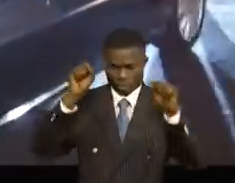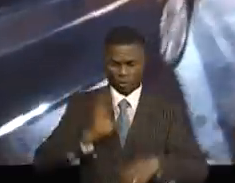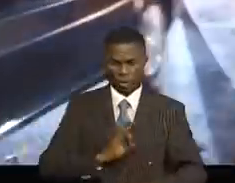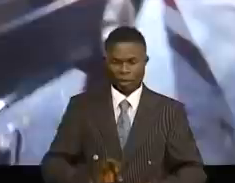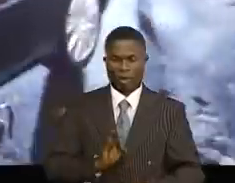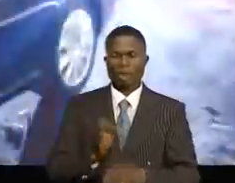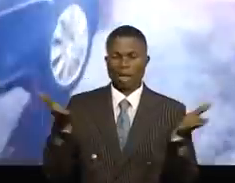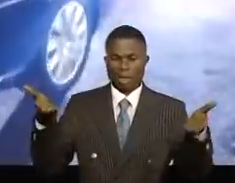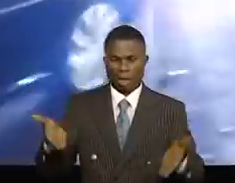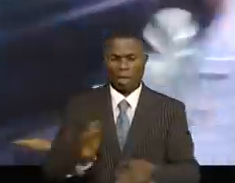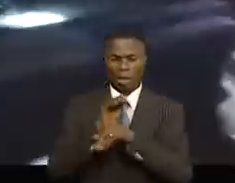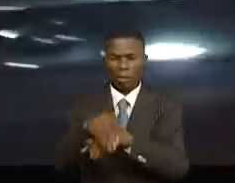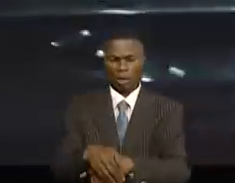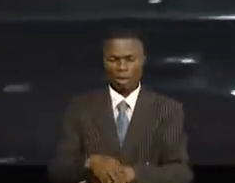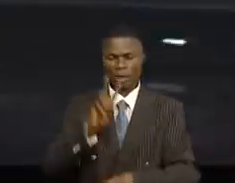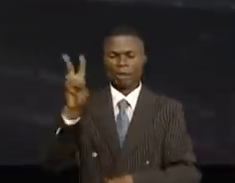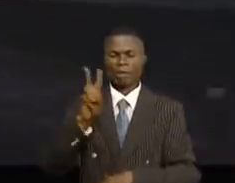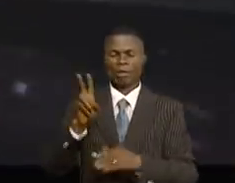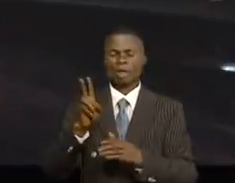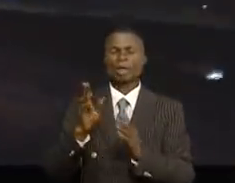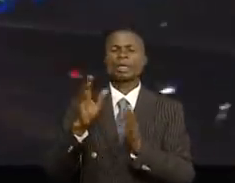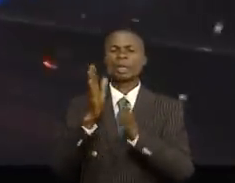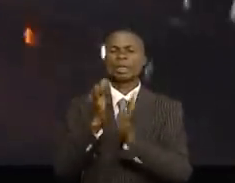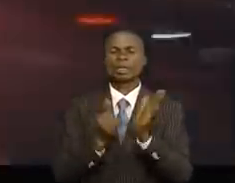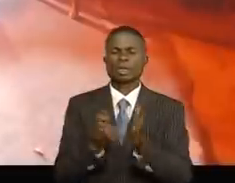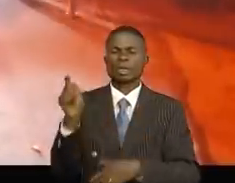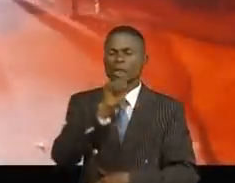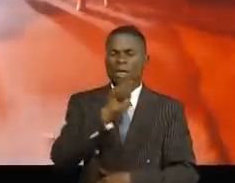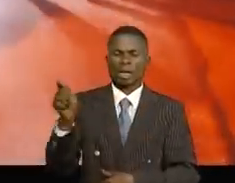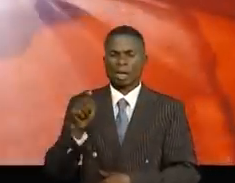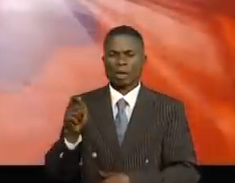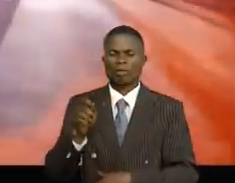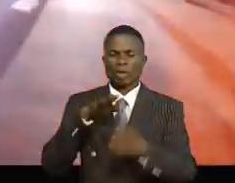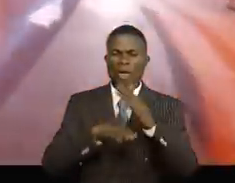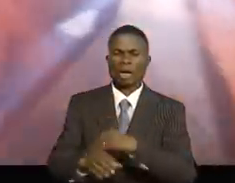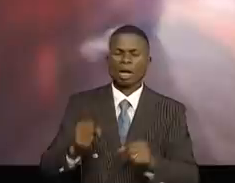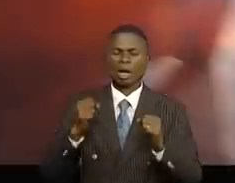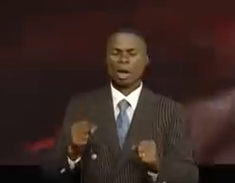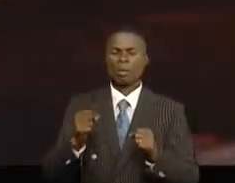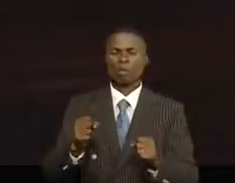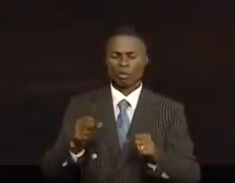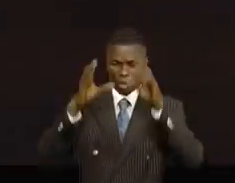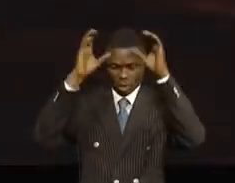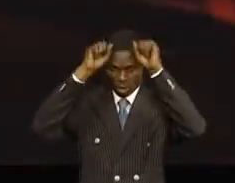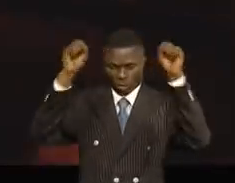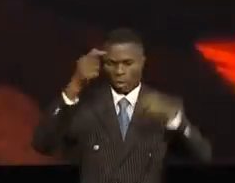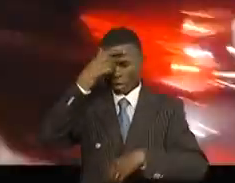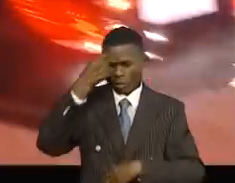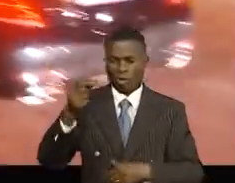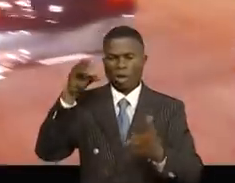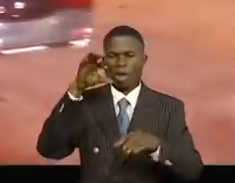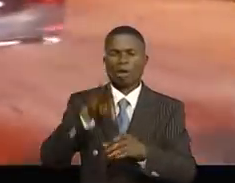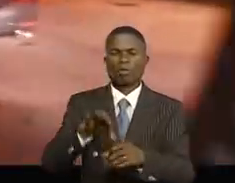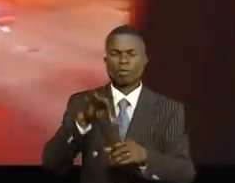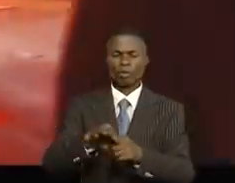vendredi, 16 avril, à l'investiture du président Denis Sassou Nguesso, réélu le 21 mars 2021 pour